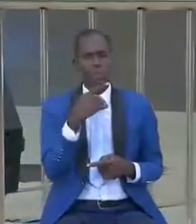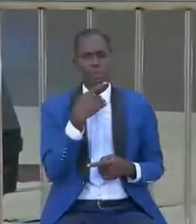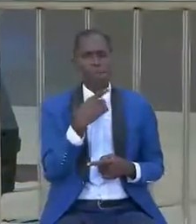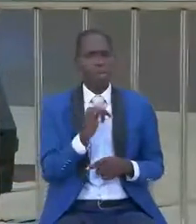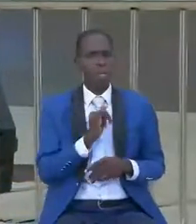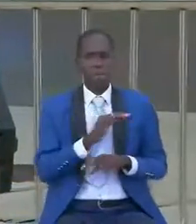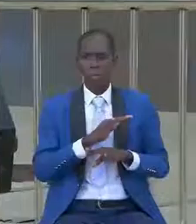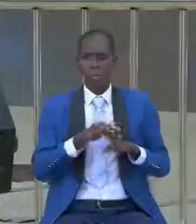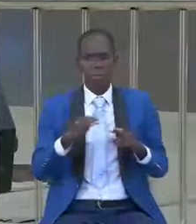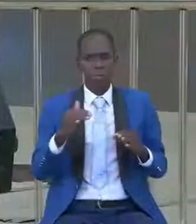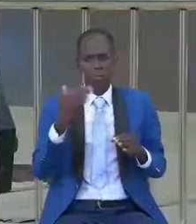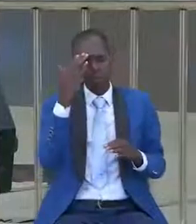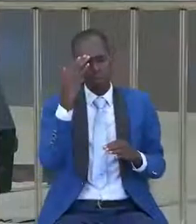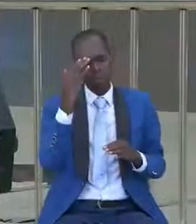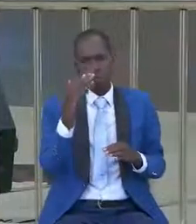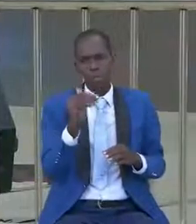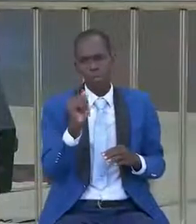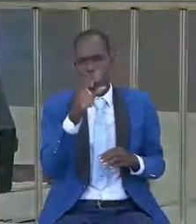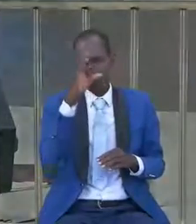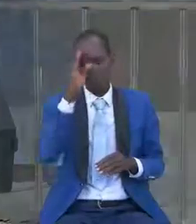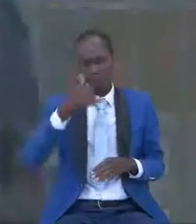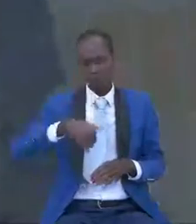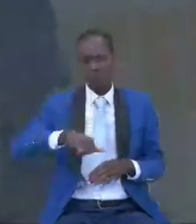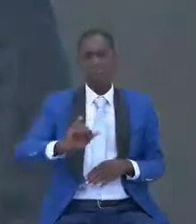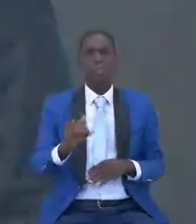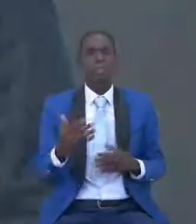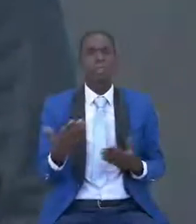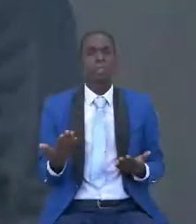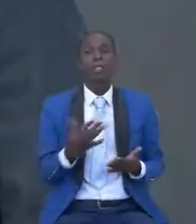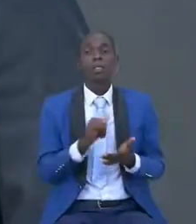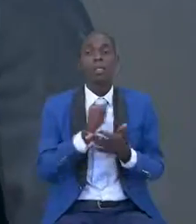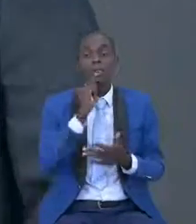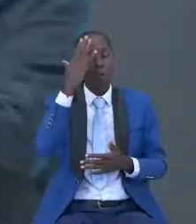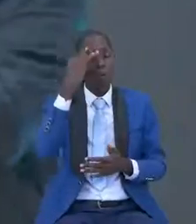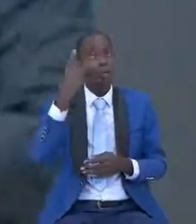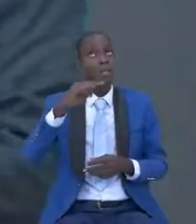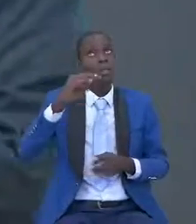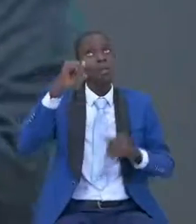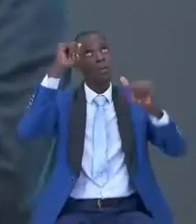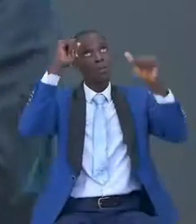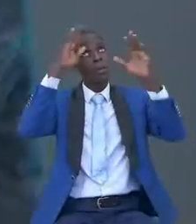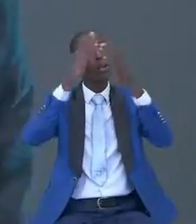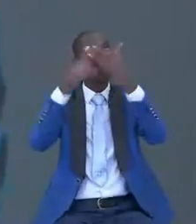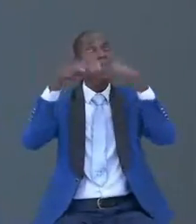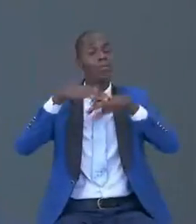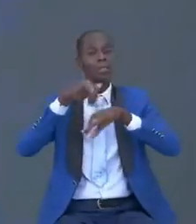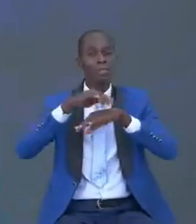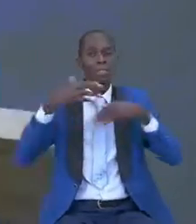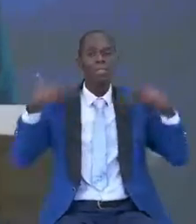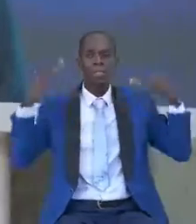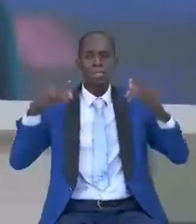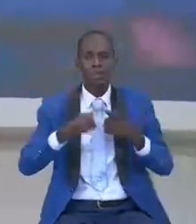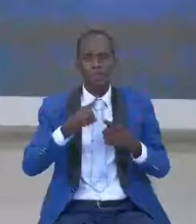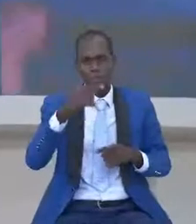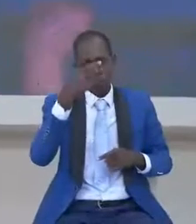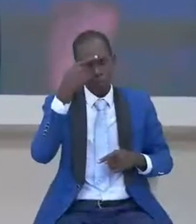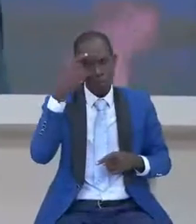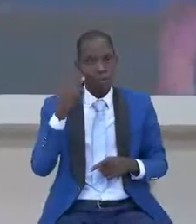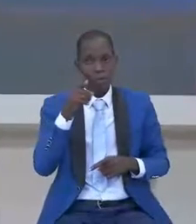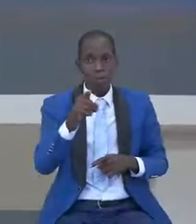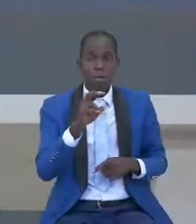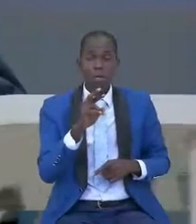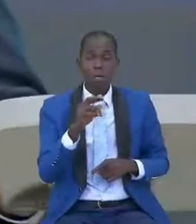c'est exactement pourquoi le Père au ciel a envoyé l'ange vers toi. Parce que une